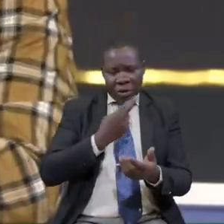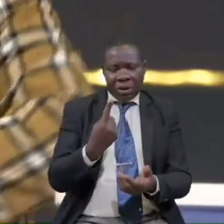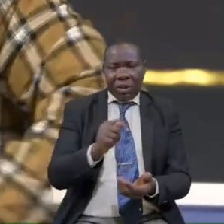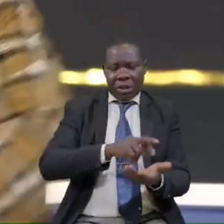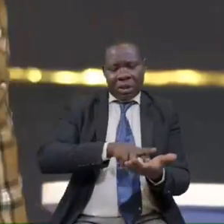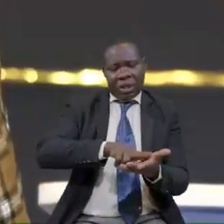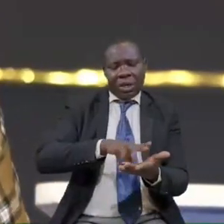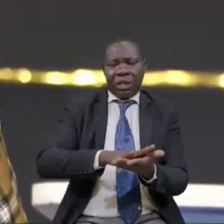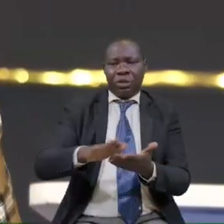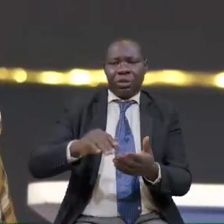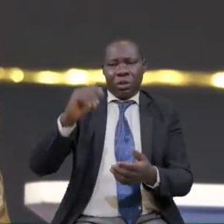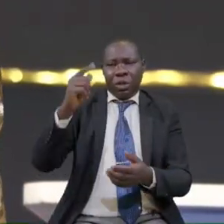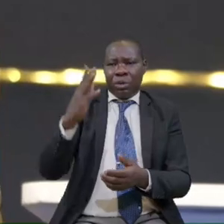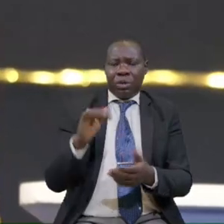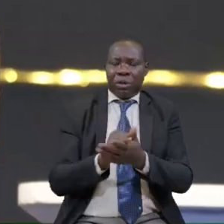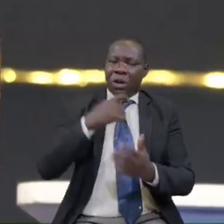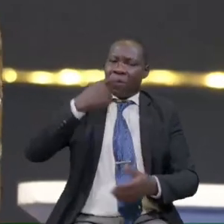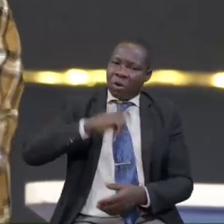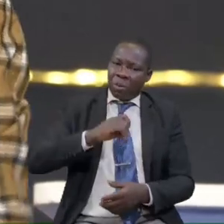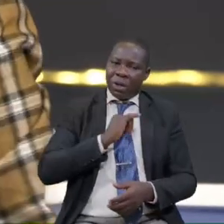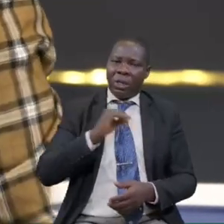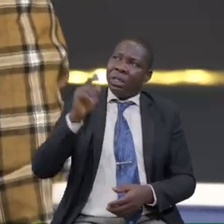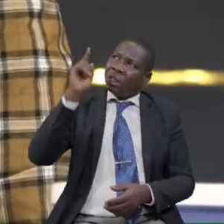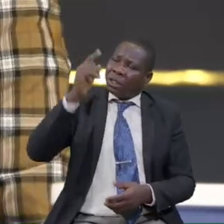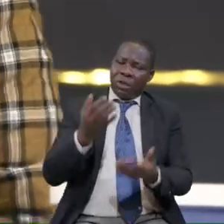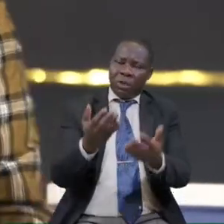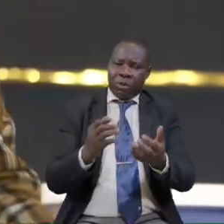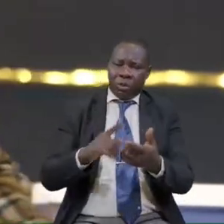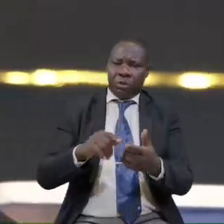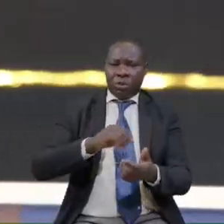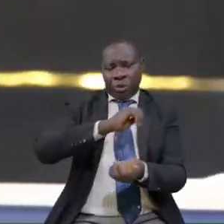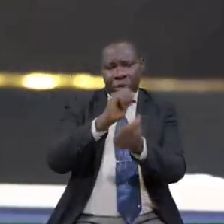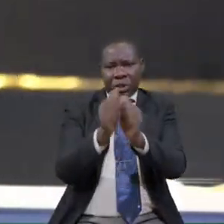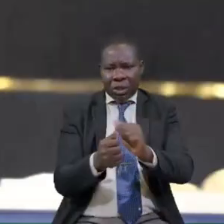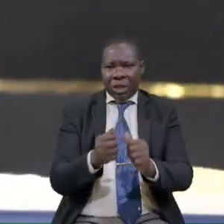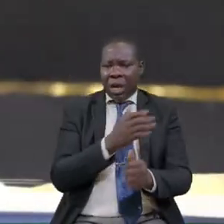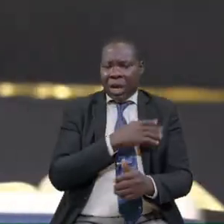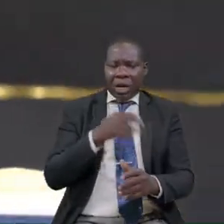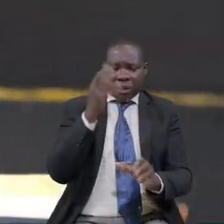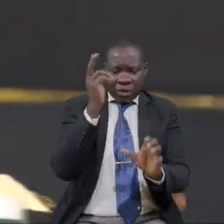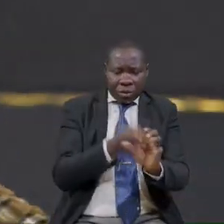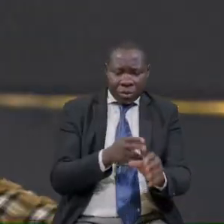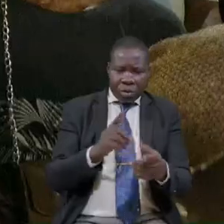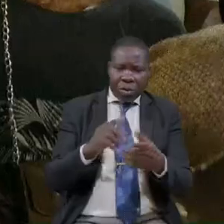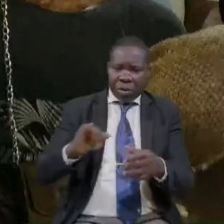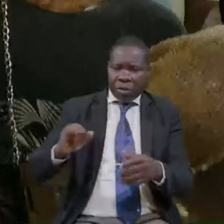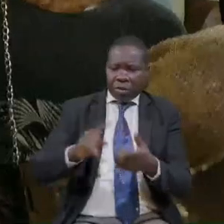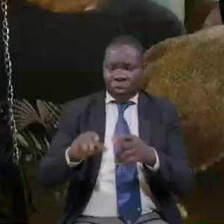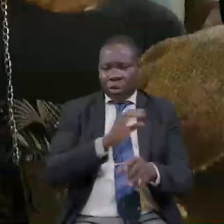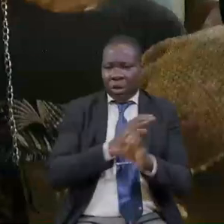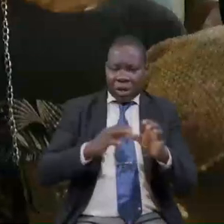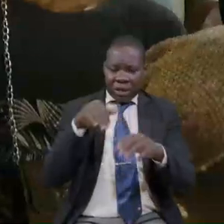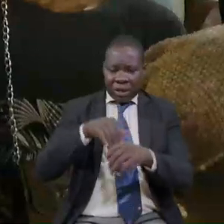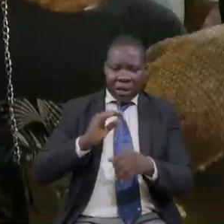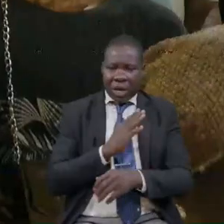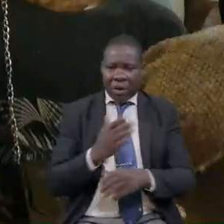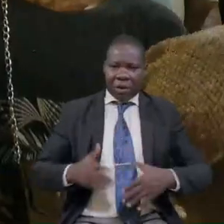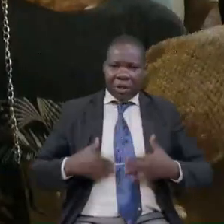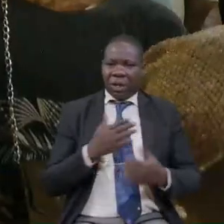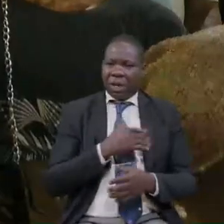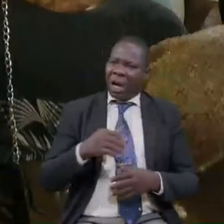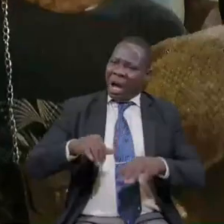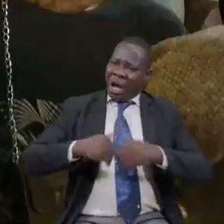pur, le gouvernement qui a commandé, qui a ordonné que nous soyons en conformité à Christ, et